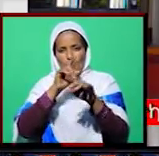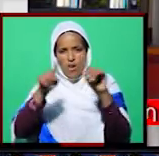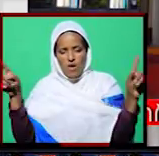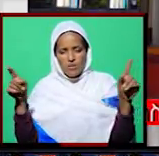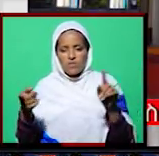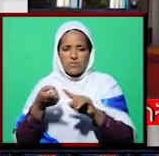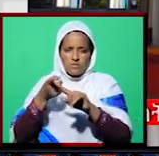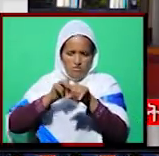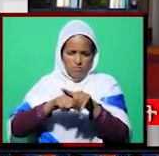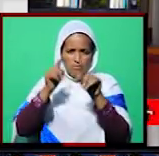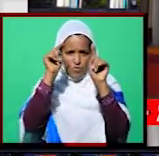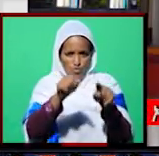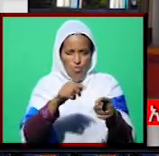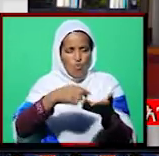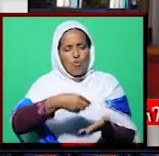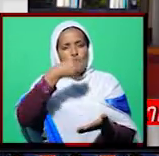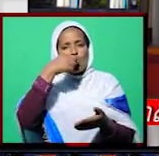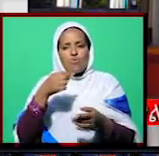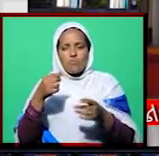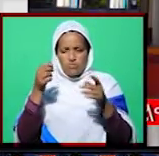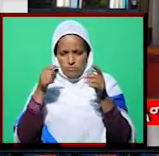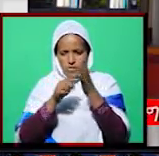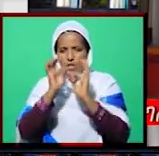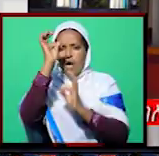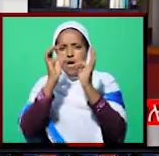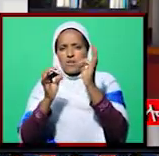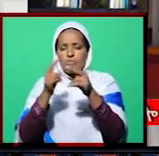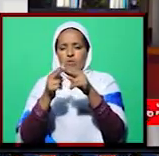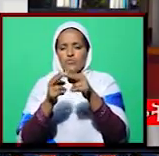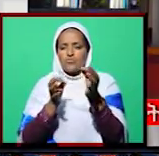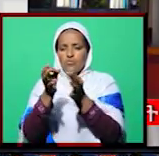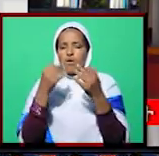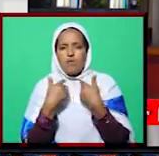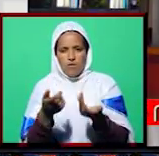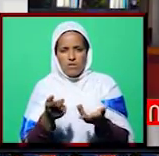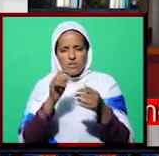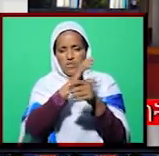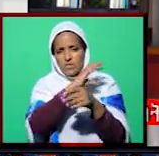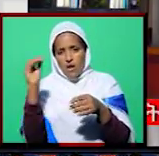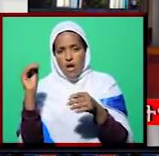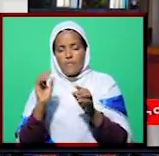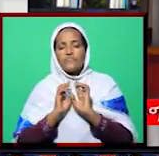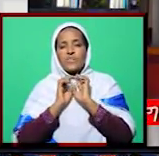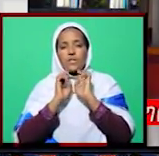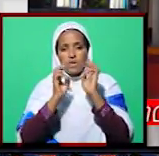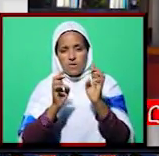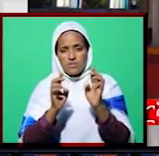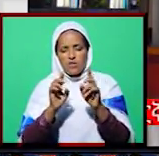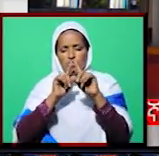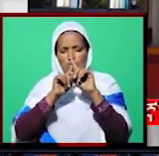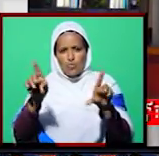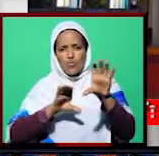ብሎት ኋላ ግን መጥቶ ስጋው ደሙን እንደተቀበለ እንረዳለን ታሪኩን ባጭሩ ሳጠቃለለው እና